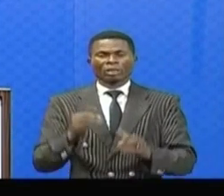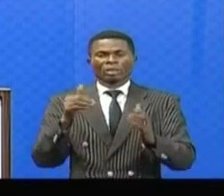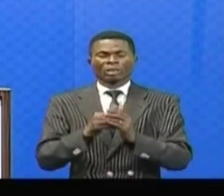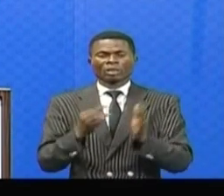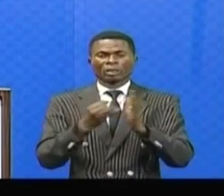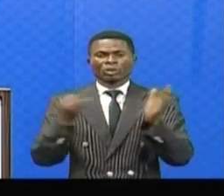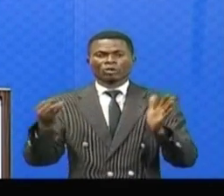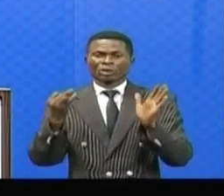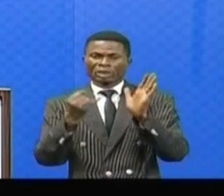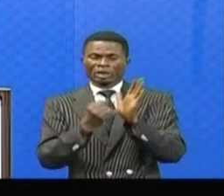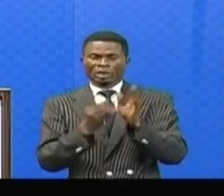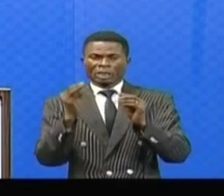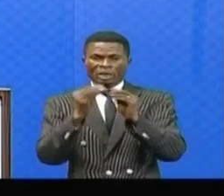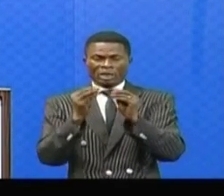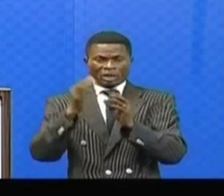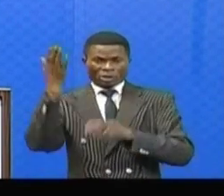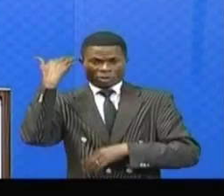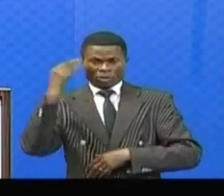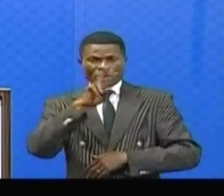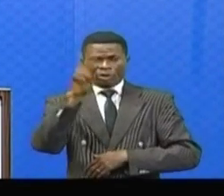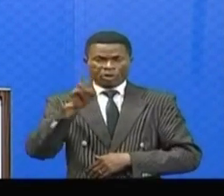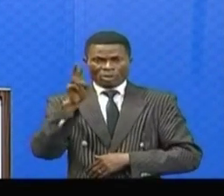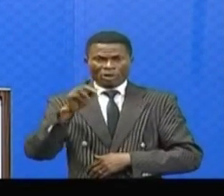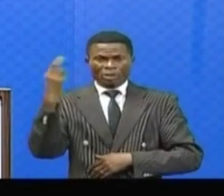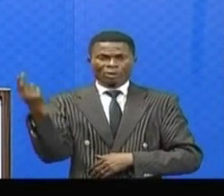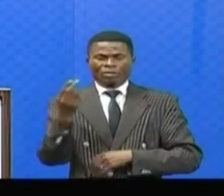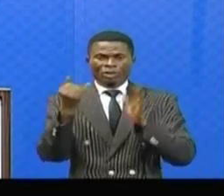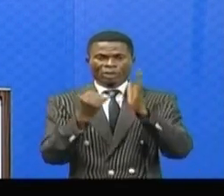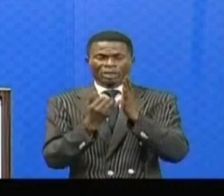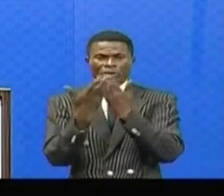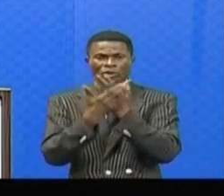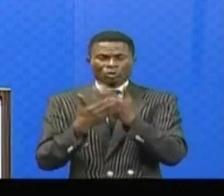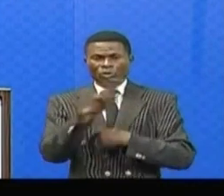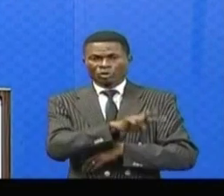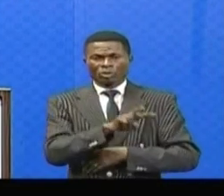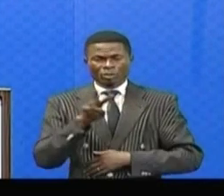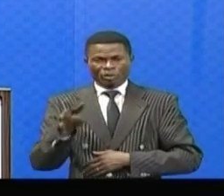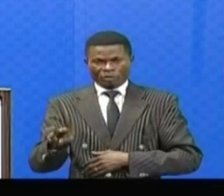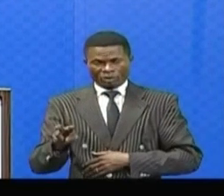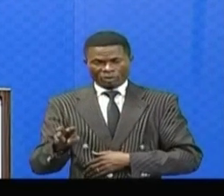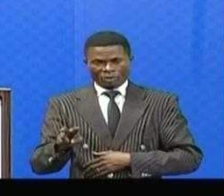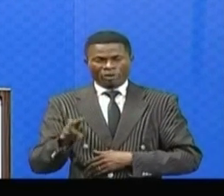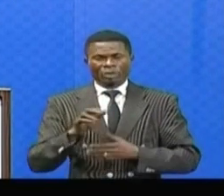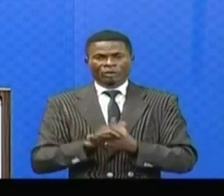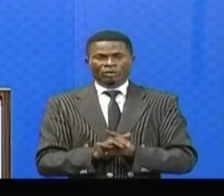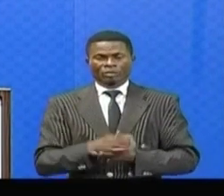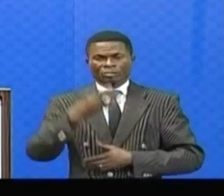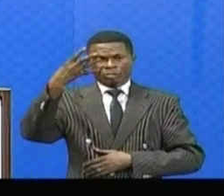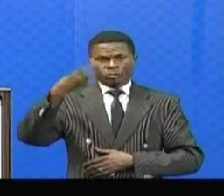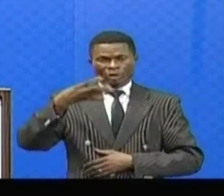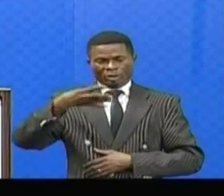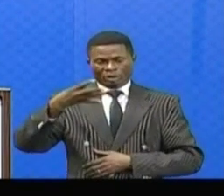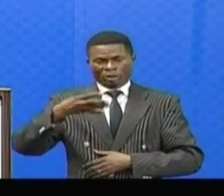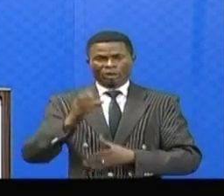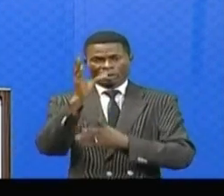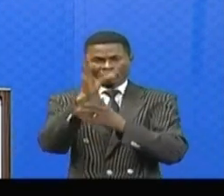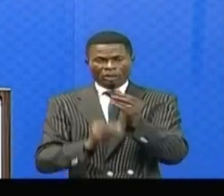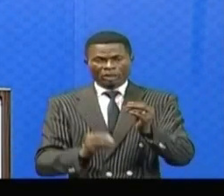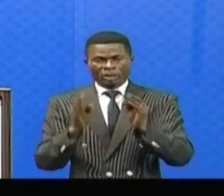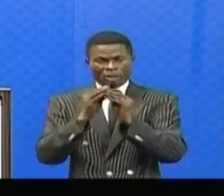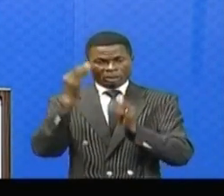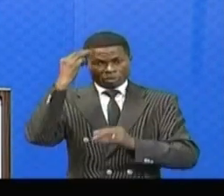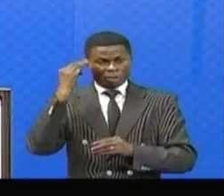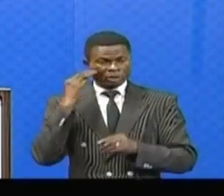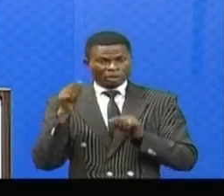sa 66e réunion tenue le vendredi 26 août 2022. Quatrième chapitre du Conseil de ministres